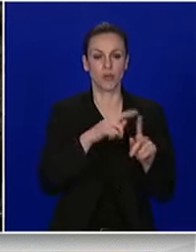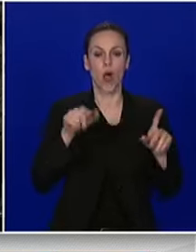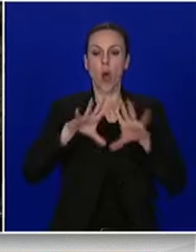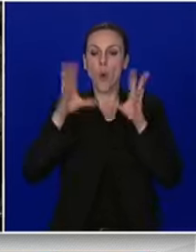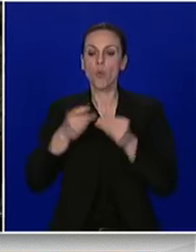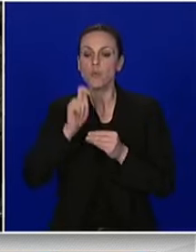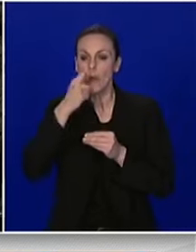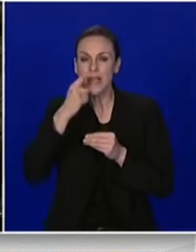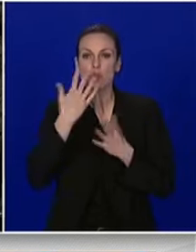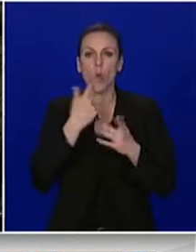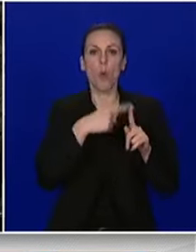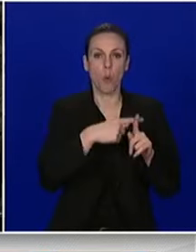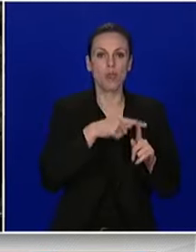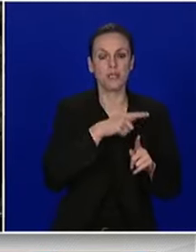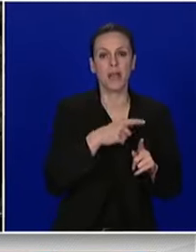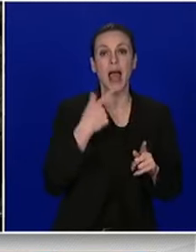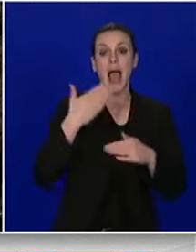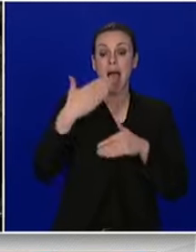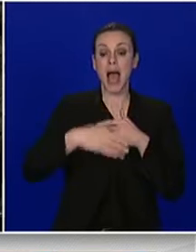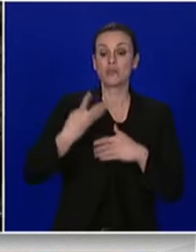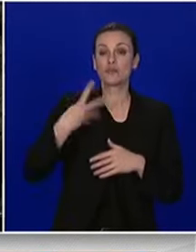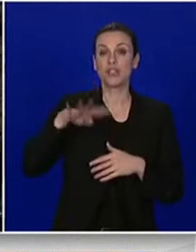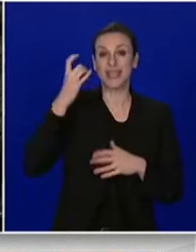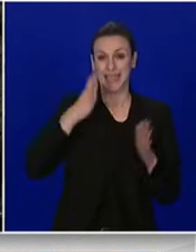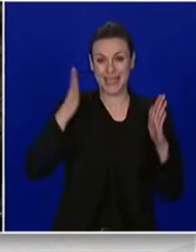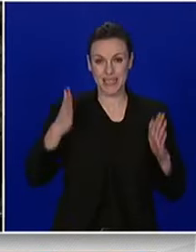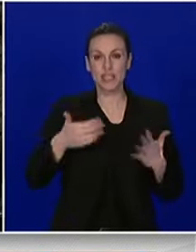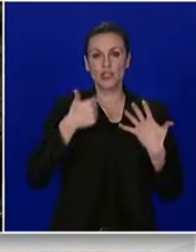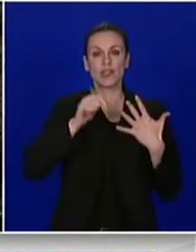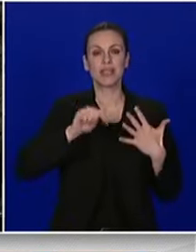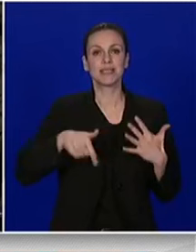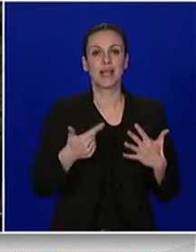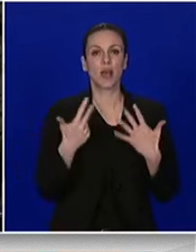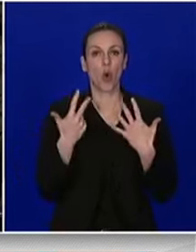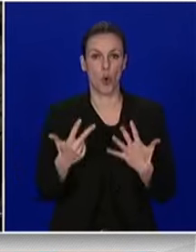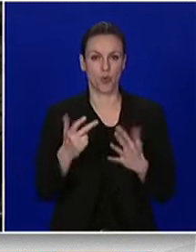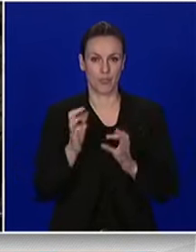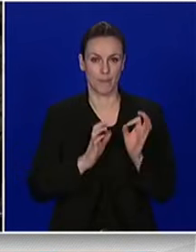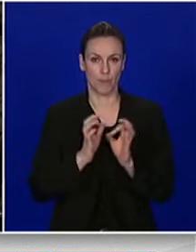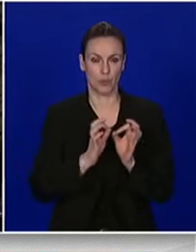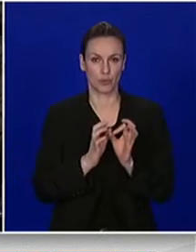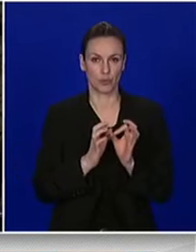testiranim, a u zadnjih 14 dana imamo 6,8.